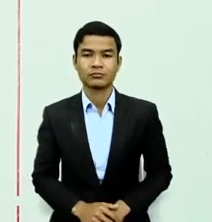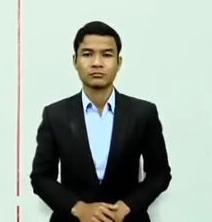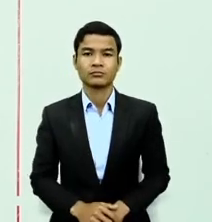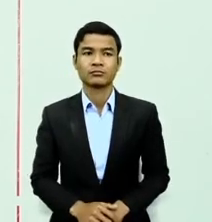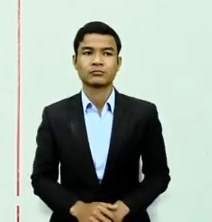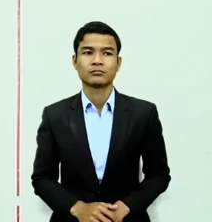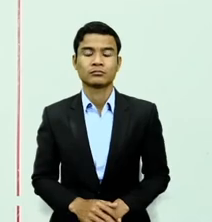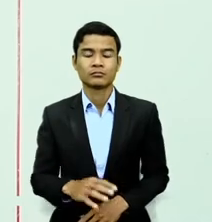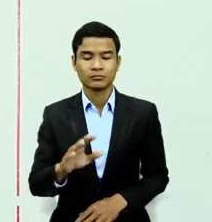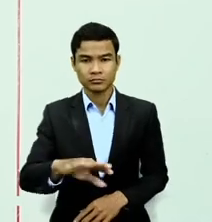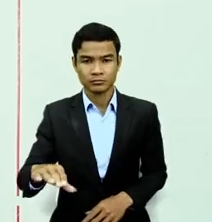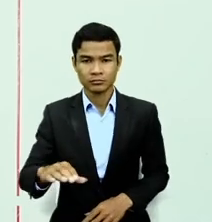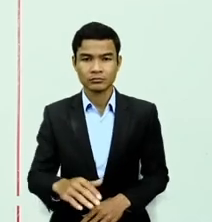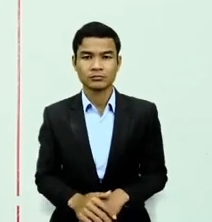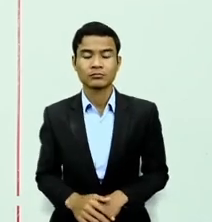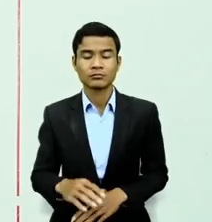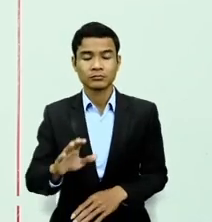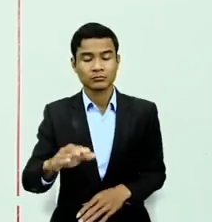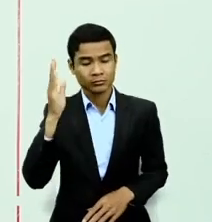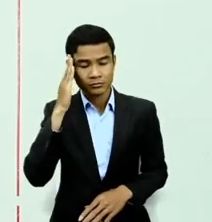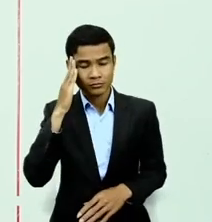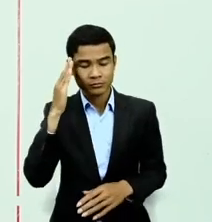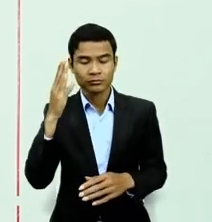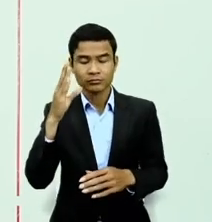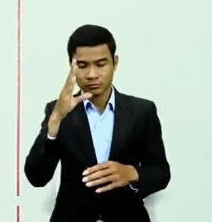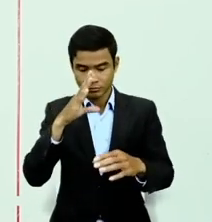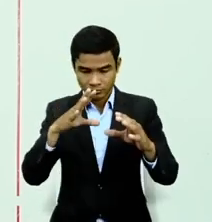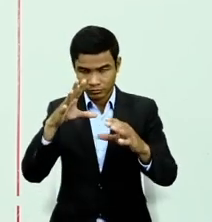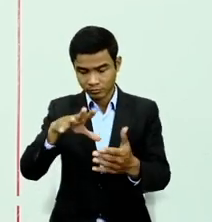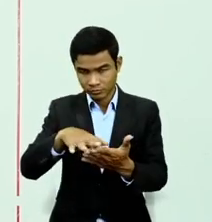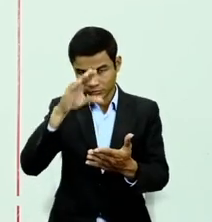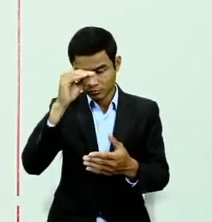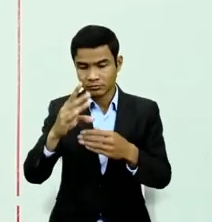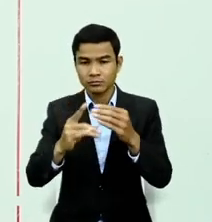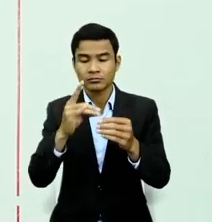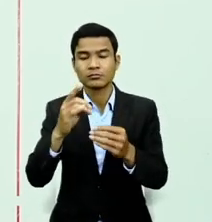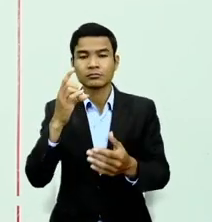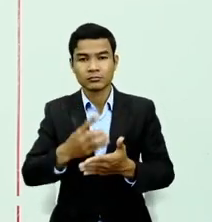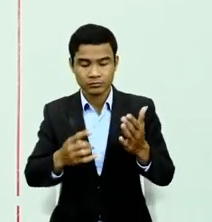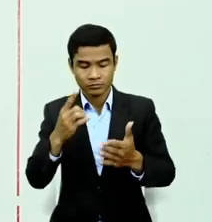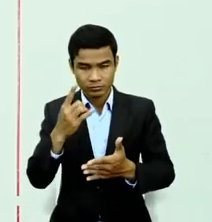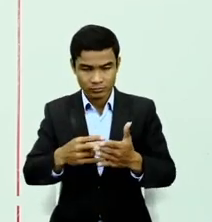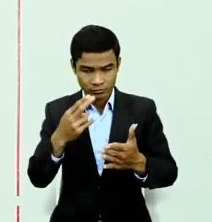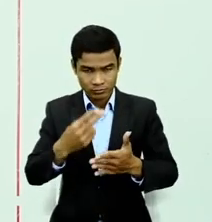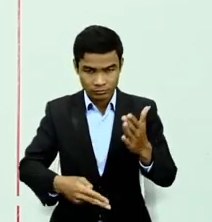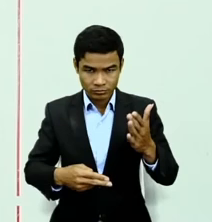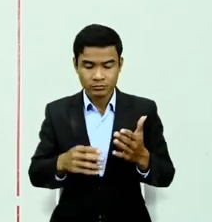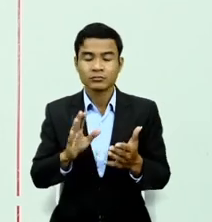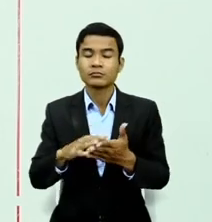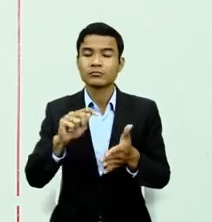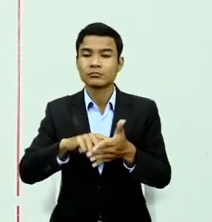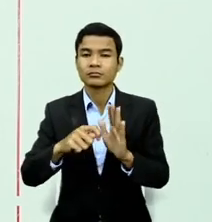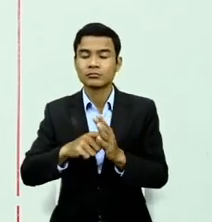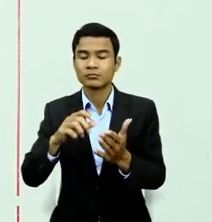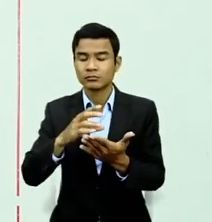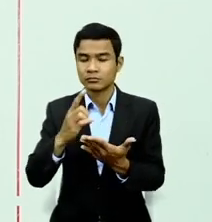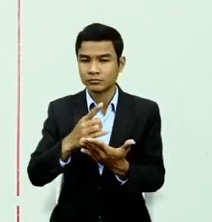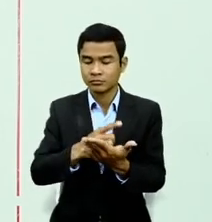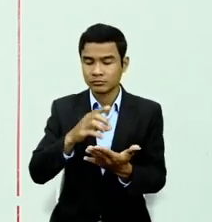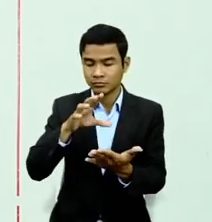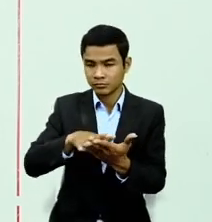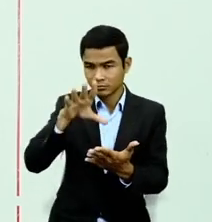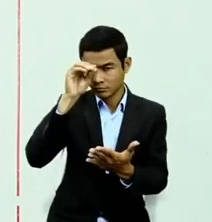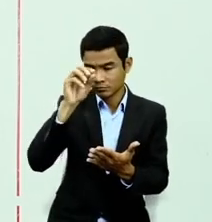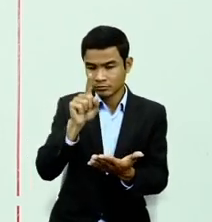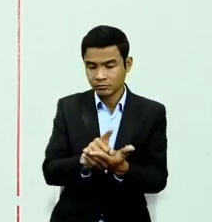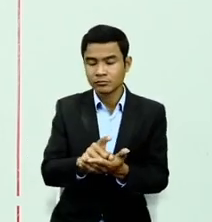ní. Chà, con con. Đang hai thời gian riêng đọc bìa với hai. Khlâm xa mê riêng đọc con trời chết thằng ngày ní cứ. Chà, con trời có trầm lớn cho